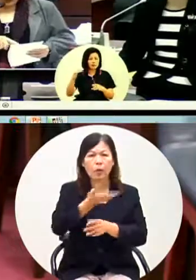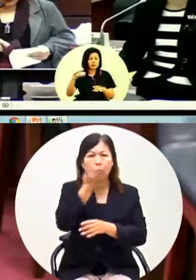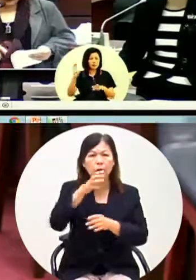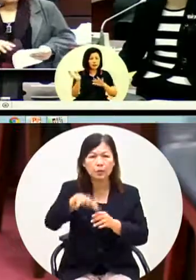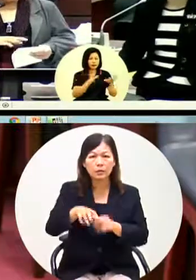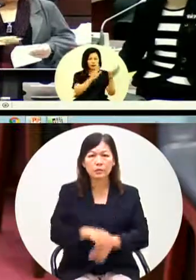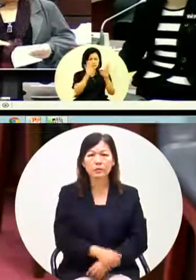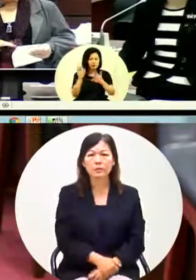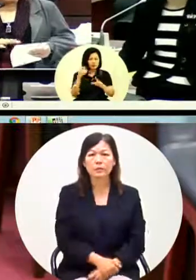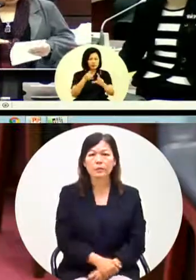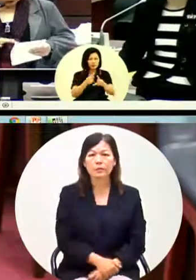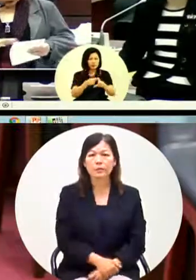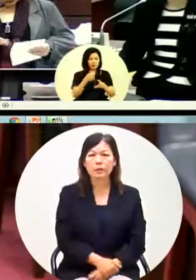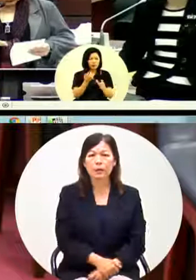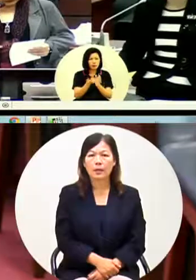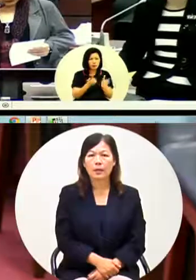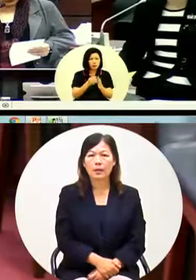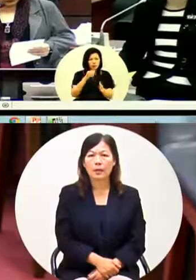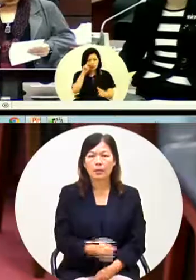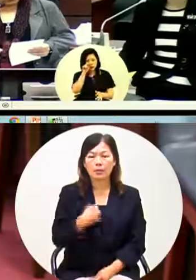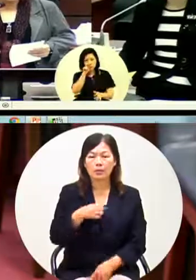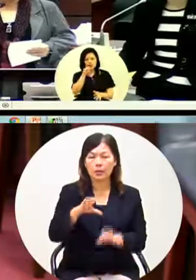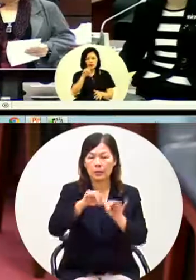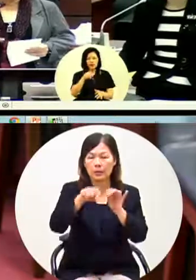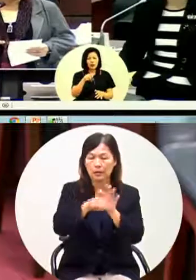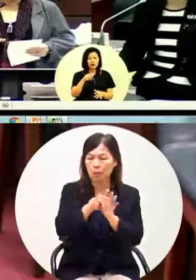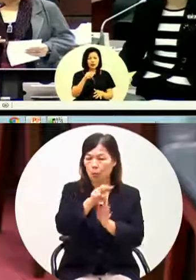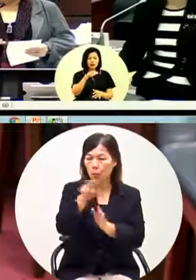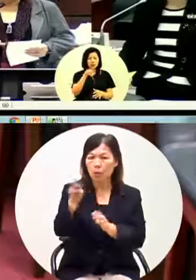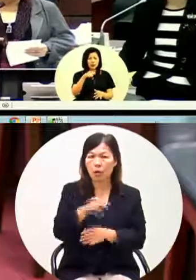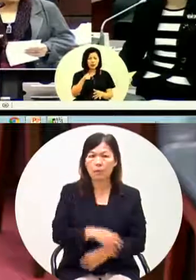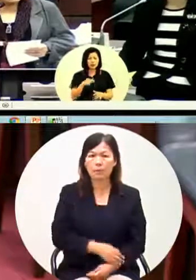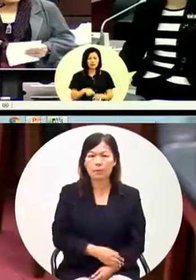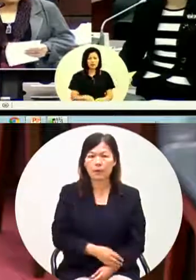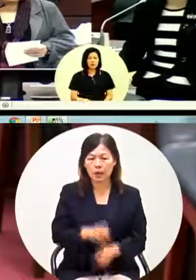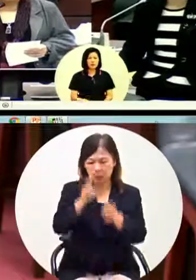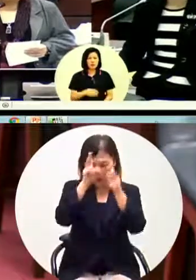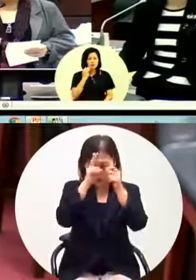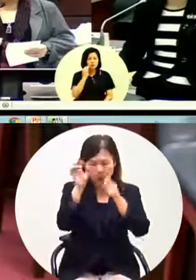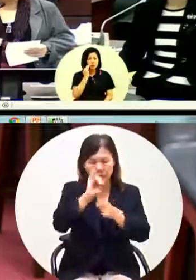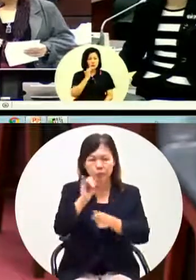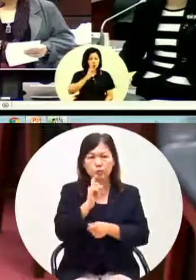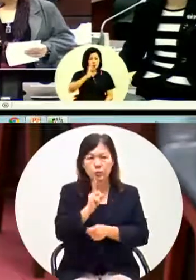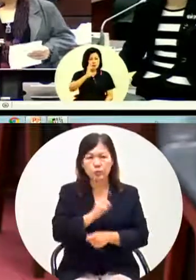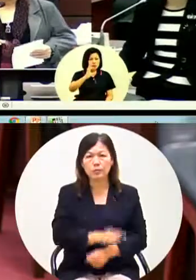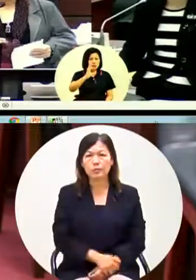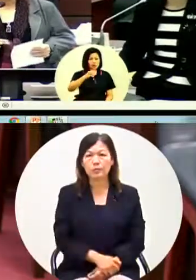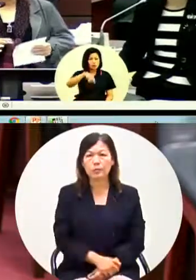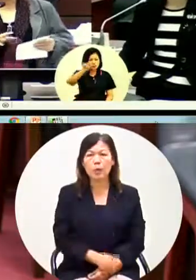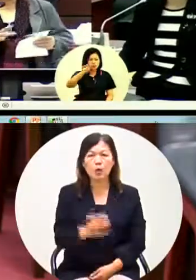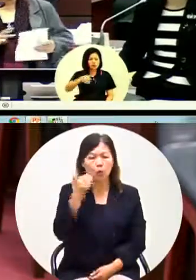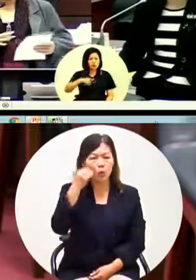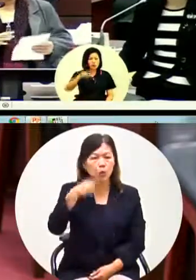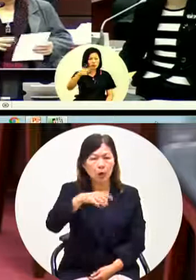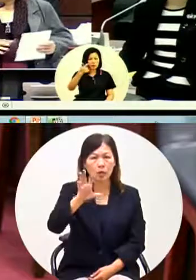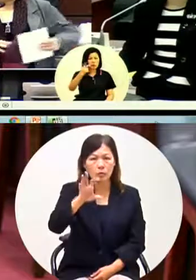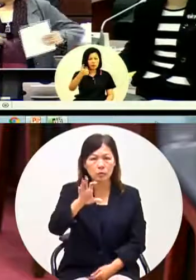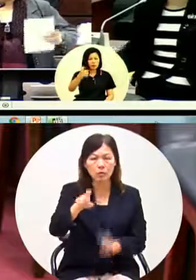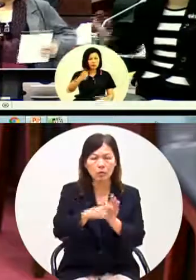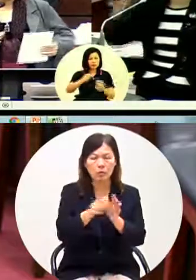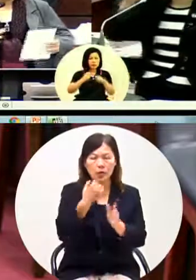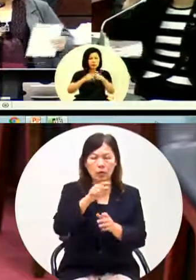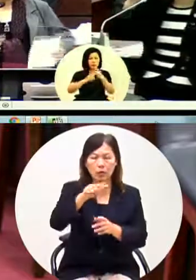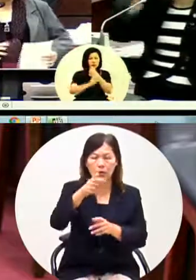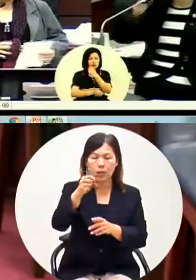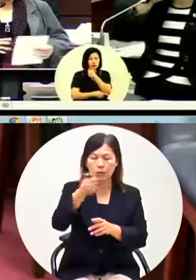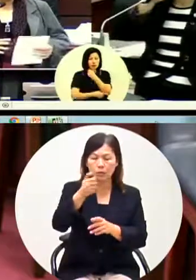看，拄只柯议员所讲，如果伊啊要去变数，爱650公尺，对一个有当时咱